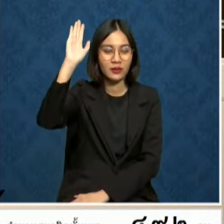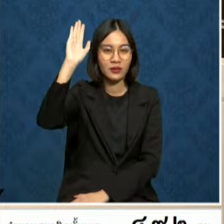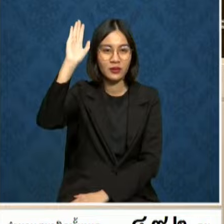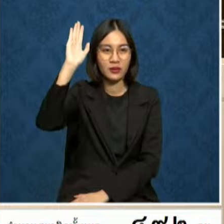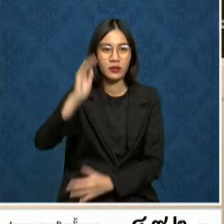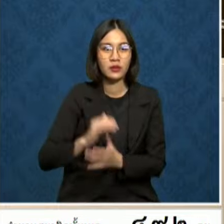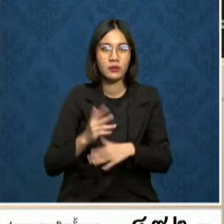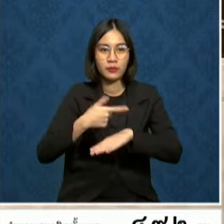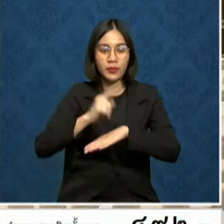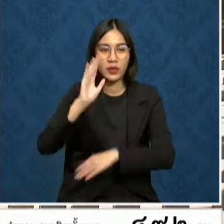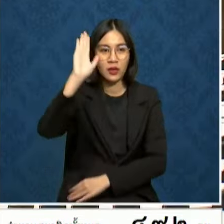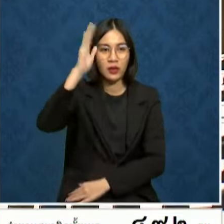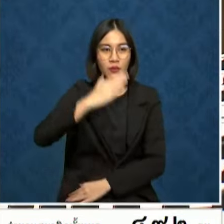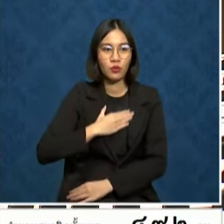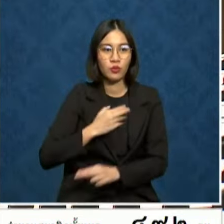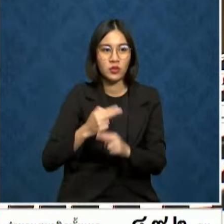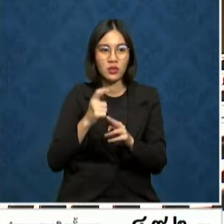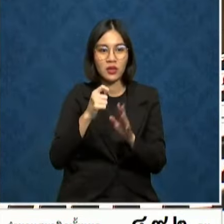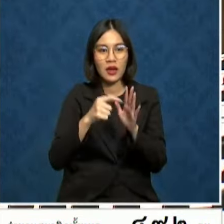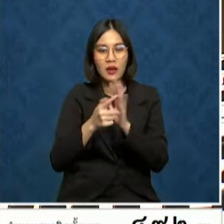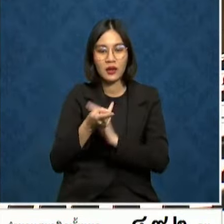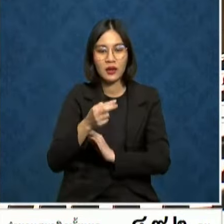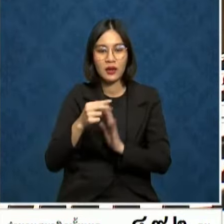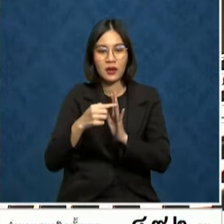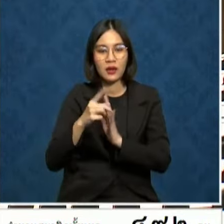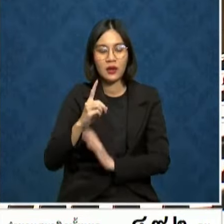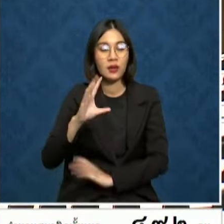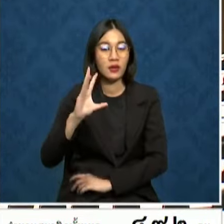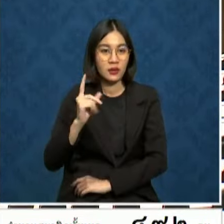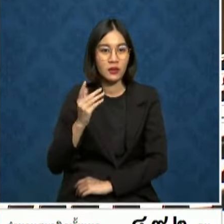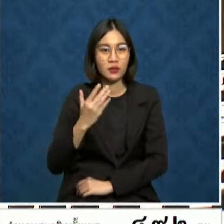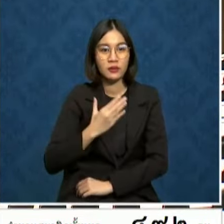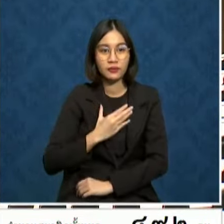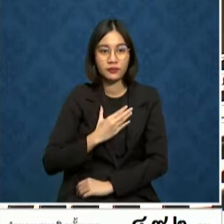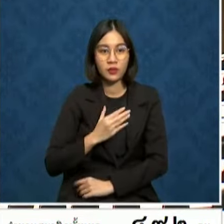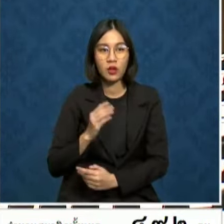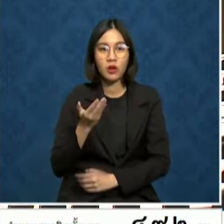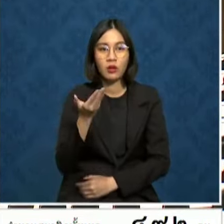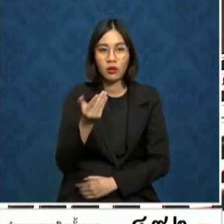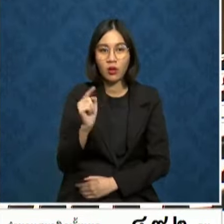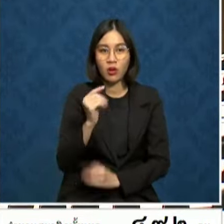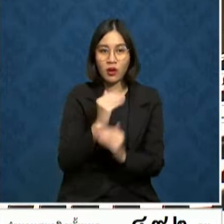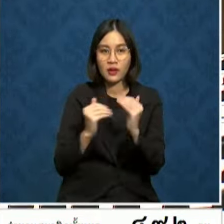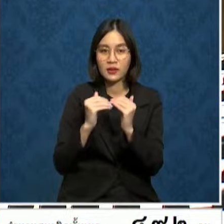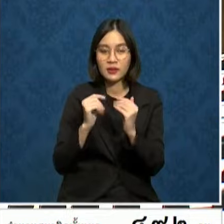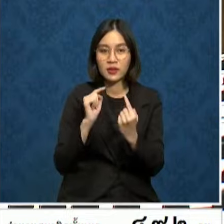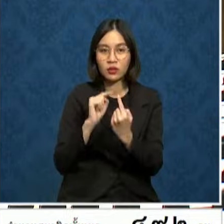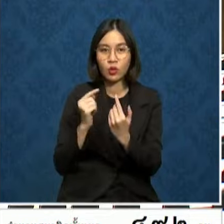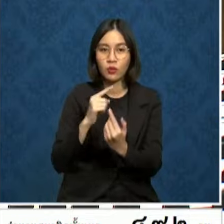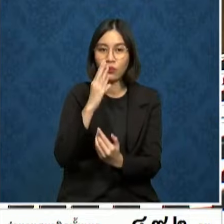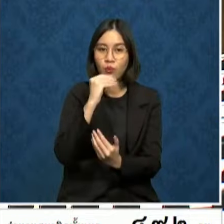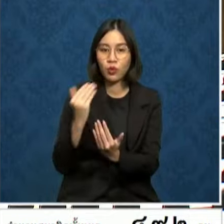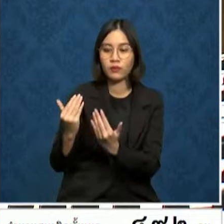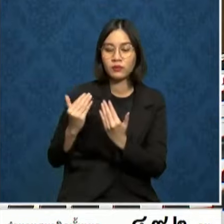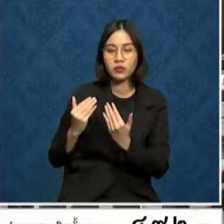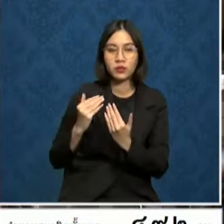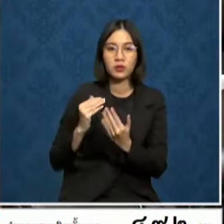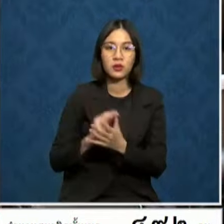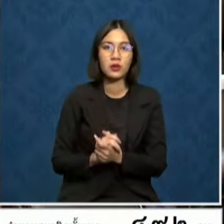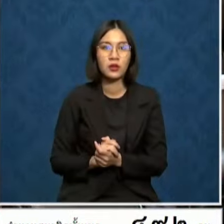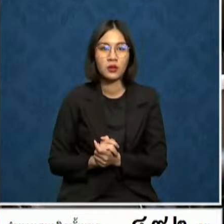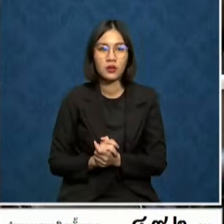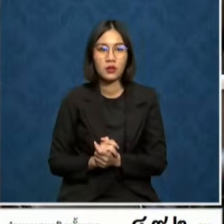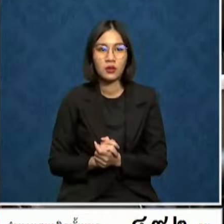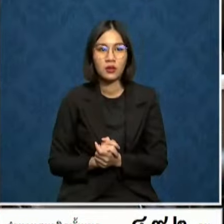ครับท่านประธานครับผมอัครเดชวงพิทักษ์โรจครับราชบุรีรวมไทยสั้งชาติท่านประธานครับผมขออนุญาตใช้สิทธิ์พัดพิงสักเล็กน้อยครับท่านประธานครับท่าน